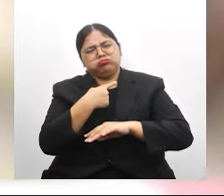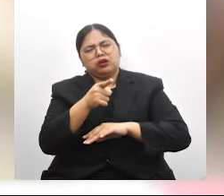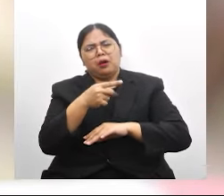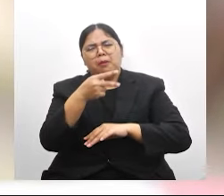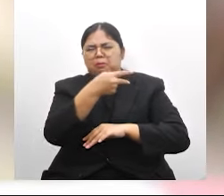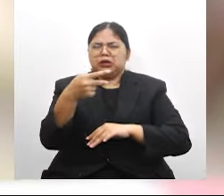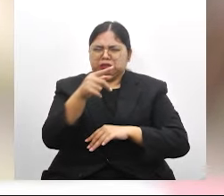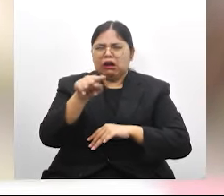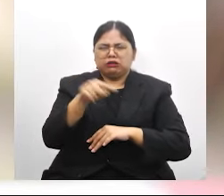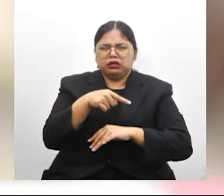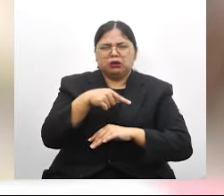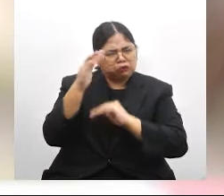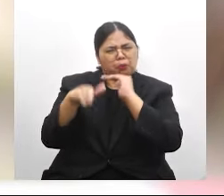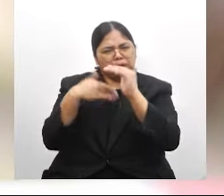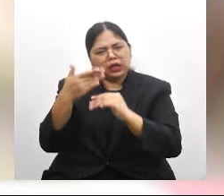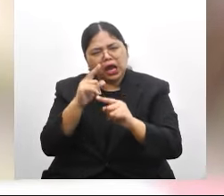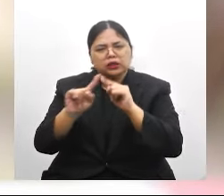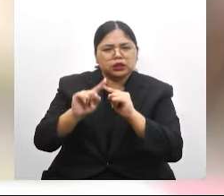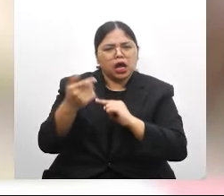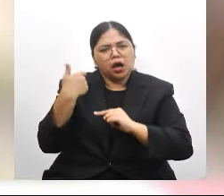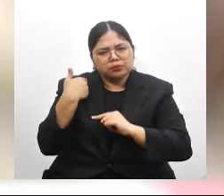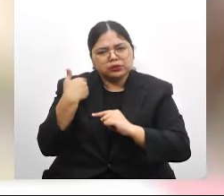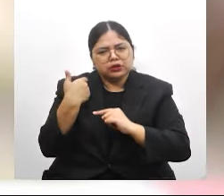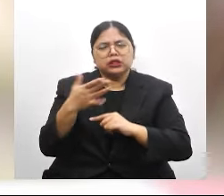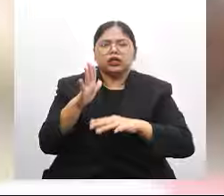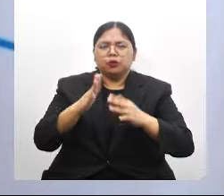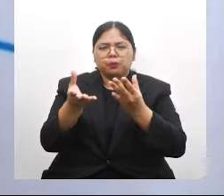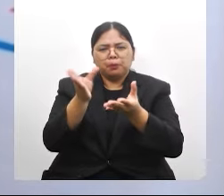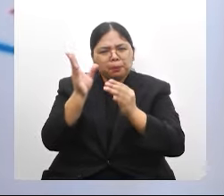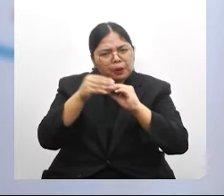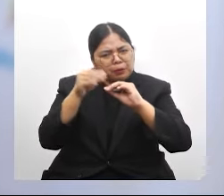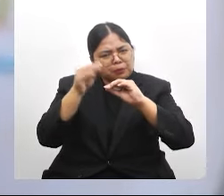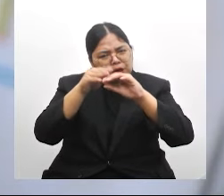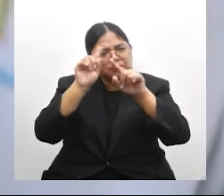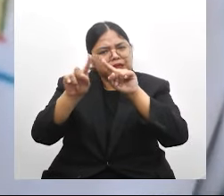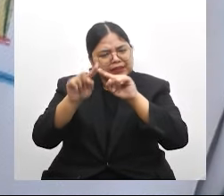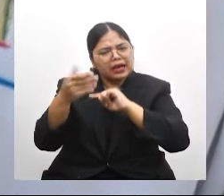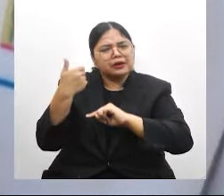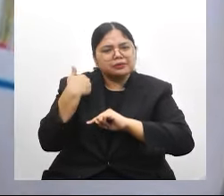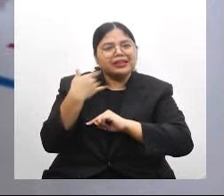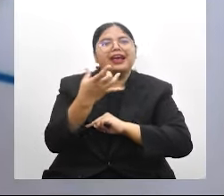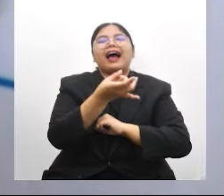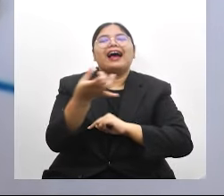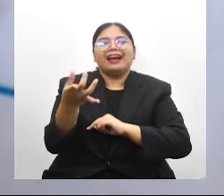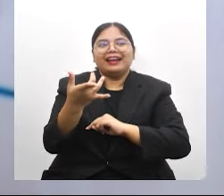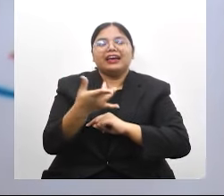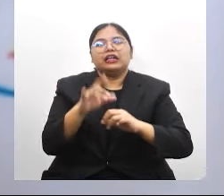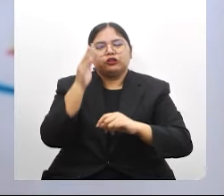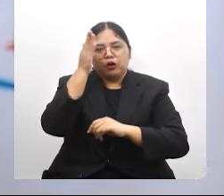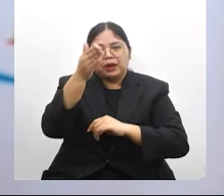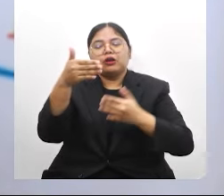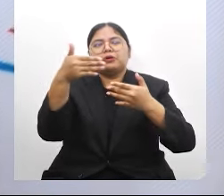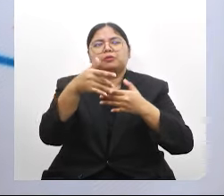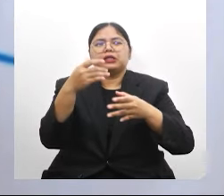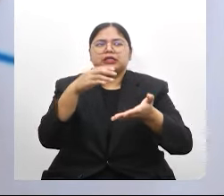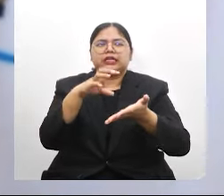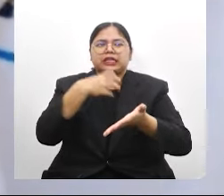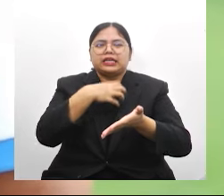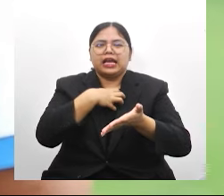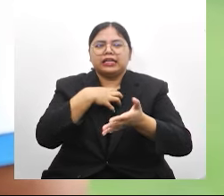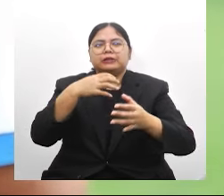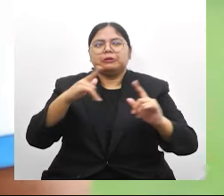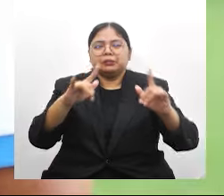ผมต้องพัฒนาอีกเยอะเลยอะไรอย่างเงี้ยนะคะก็เลยมีแรงบันดาลใจค่ะว่าในอนาคตเราก็จะทำเรื่องของ English Campแล้วก็จะหาเครือข่าย